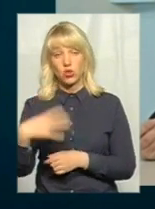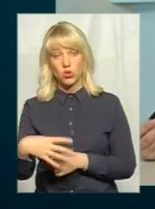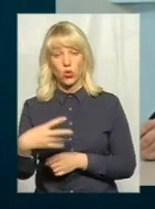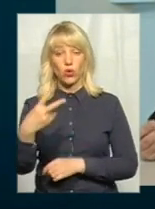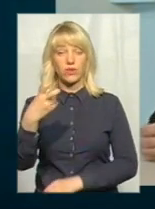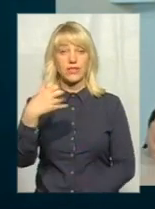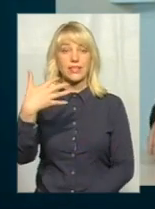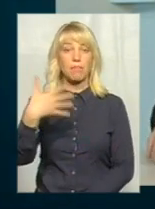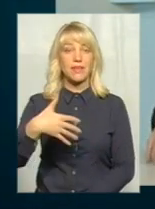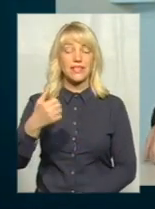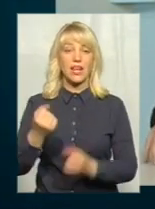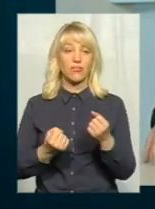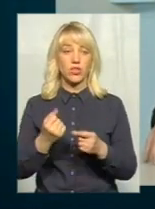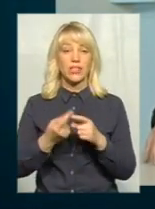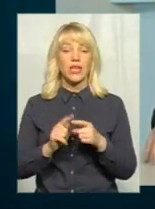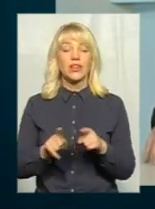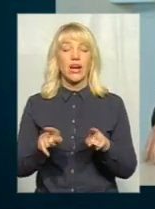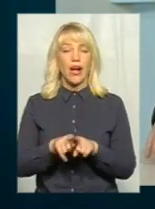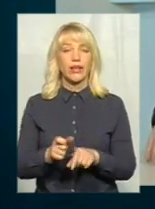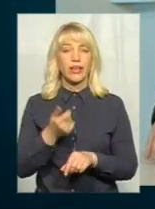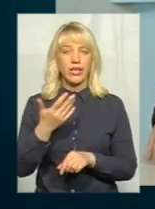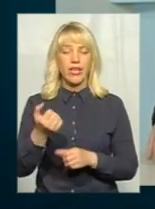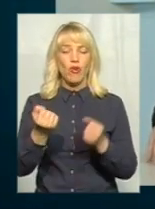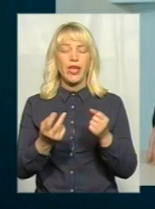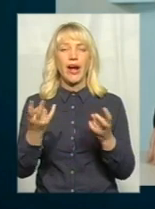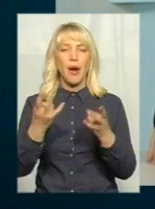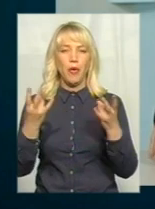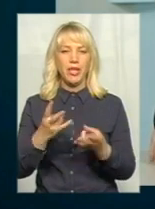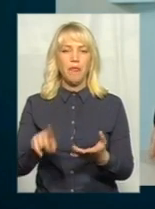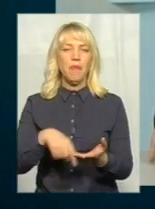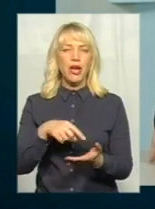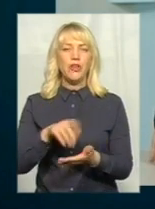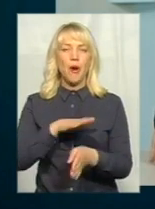240-250 водіїв – це кількість водіїв, яка сьогодні потрібна місту, щоб